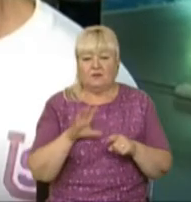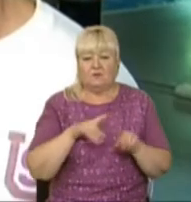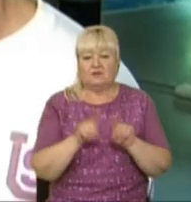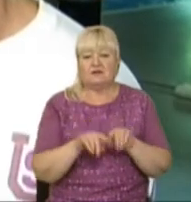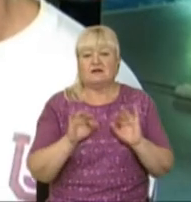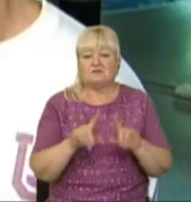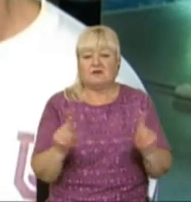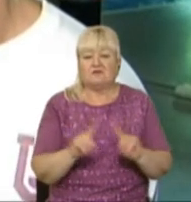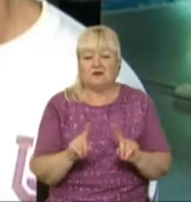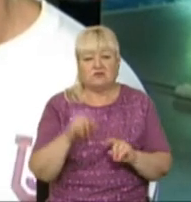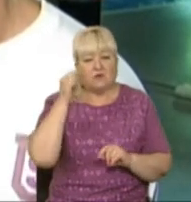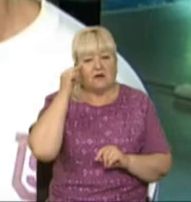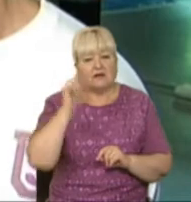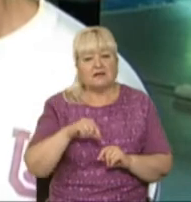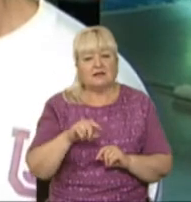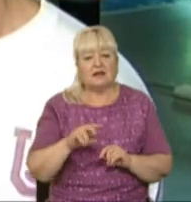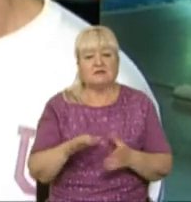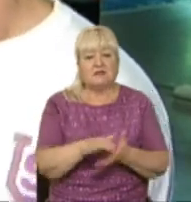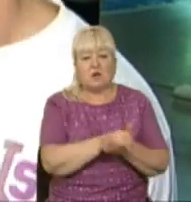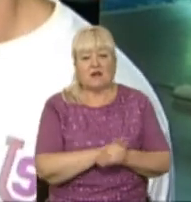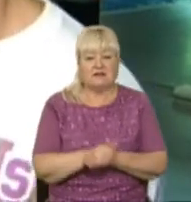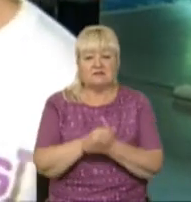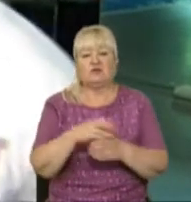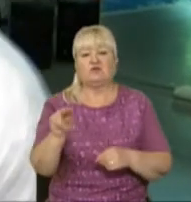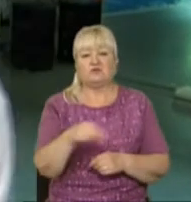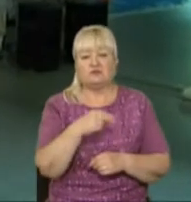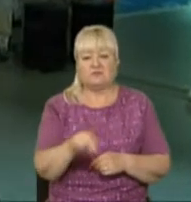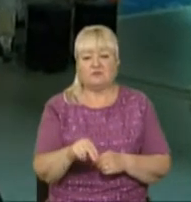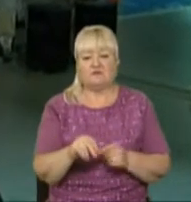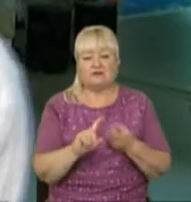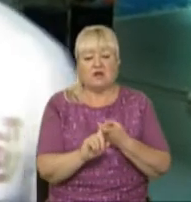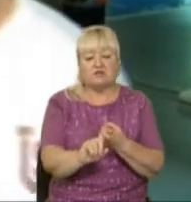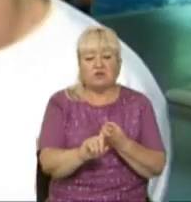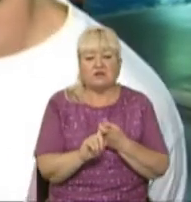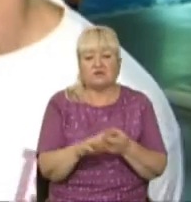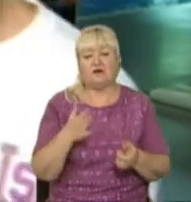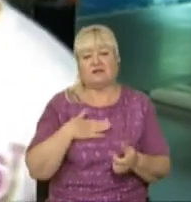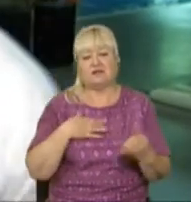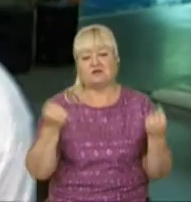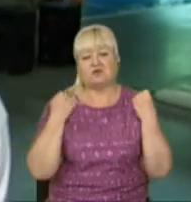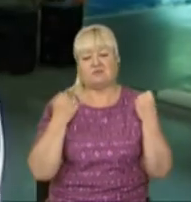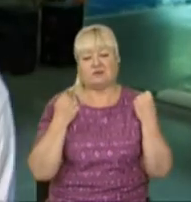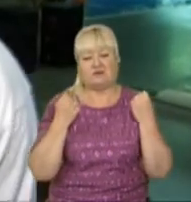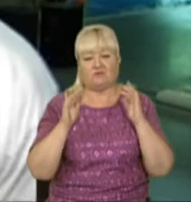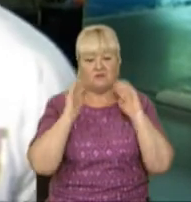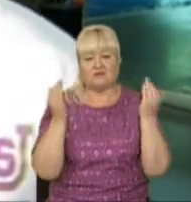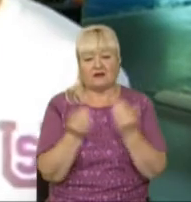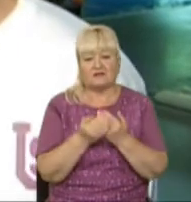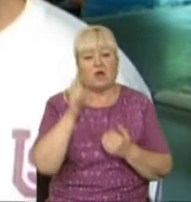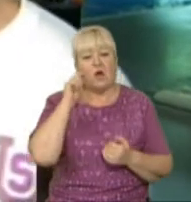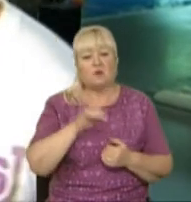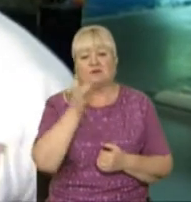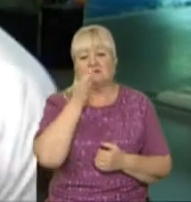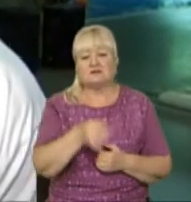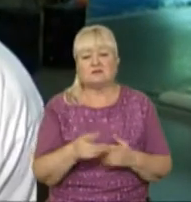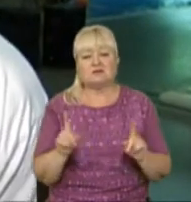що китайці, організатори чемпіонату, сконтактувалися з нашою спортивною федерацією, а українці сказали,